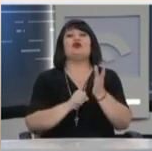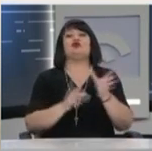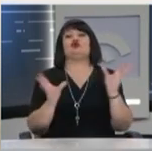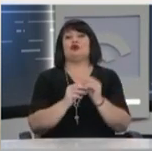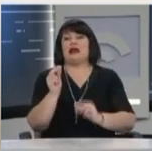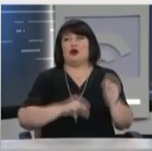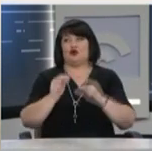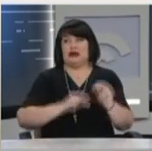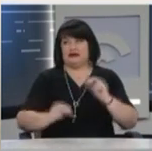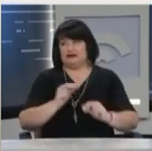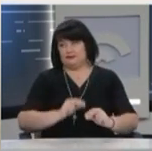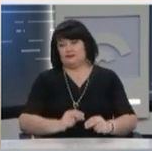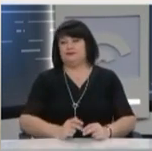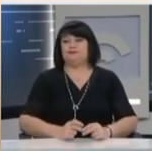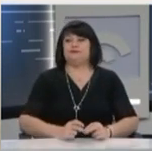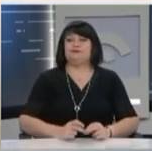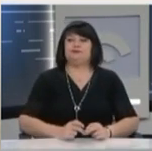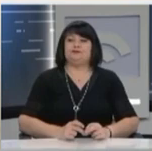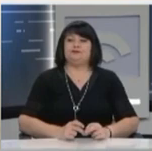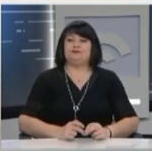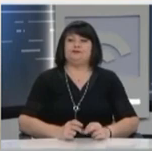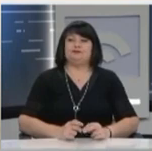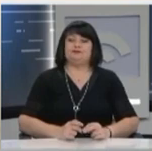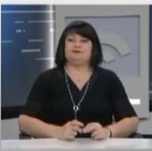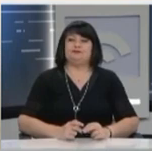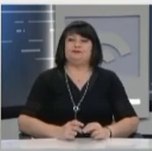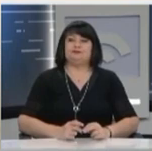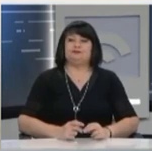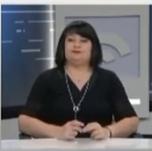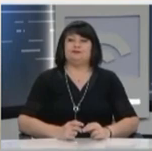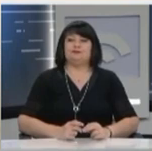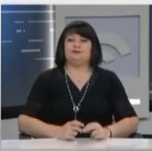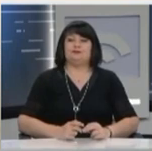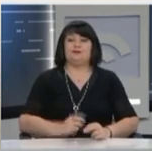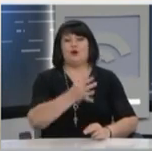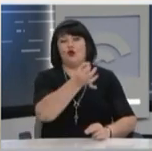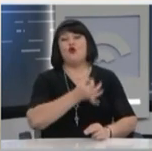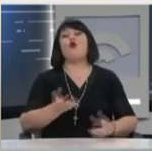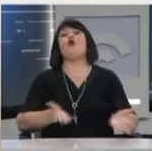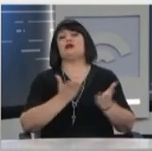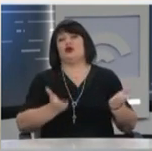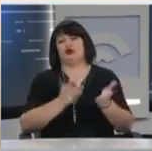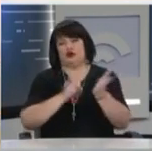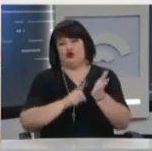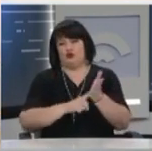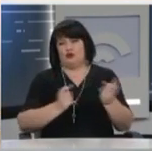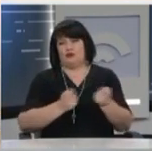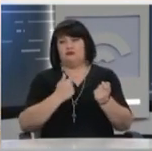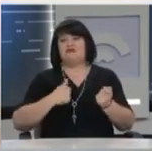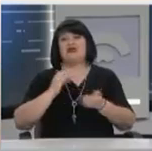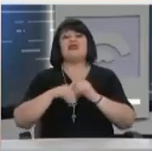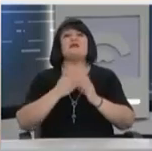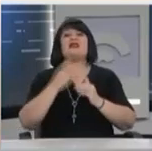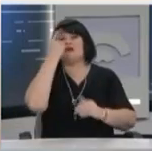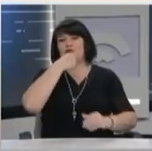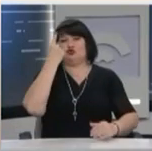νόμος. Το συνδέω με την Τράκη. Κύριε Μητσοτάκη, ό,τι και να φέρετε, θα ξέρετε ένα πράγμα. Δεν μας ενδιαφέρει